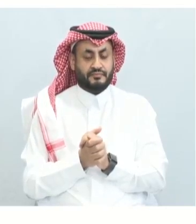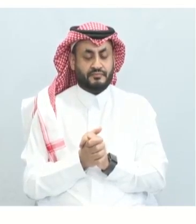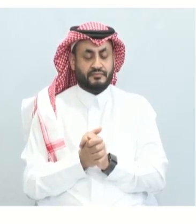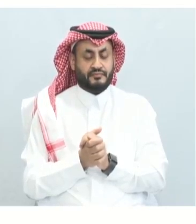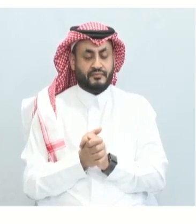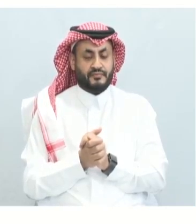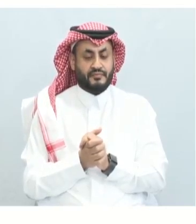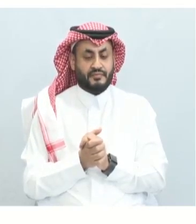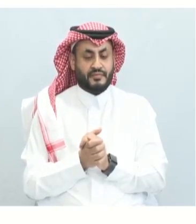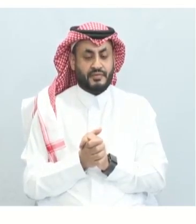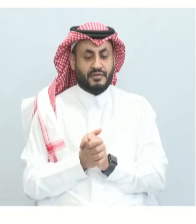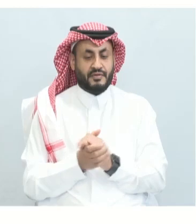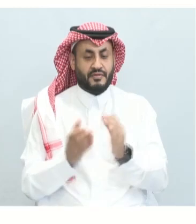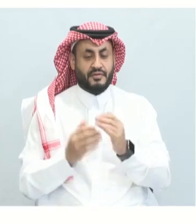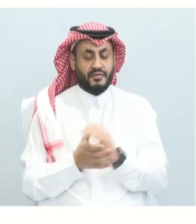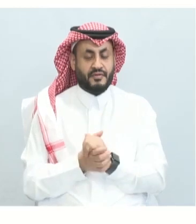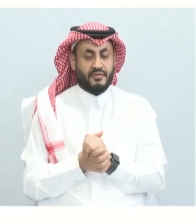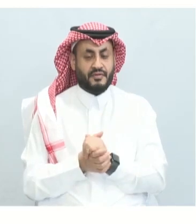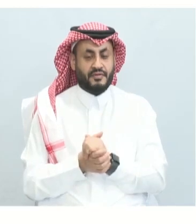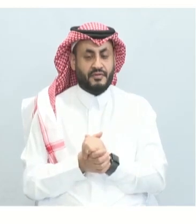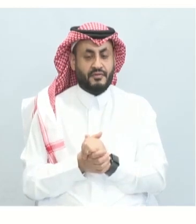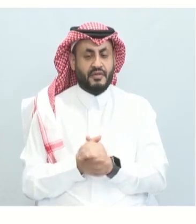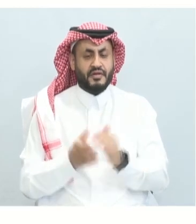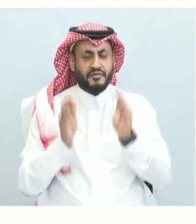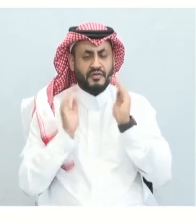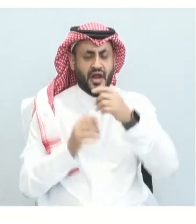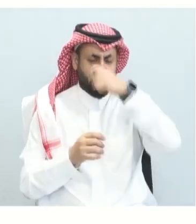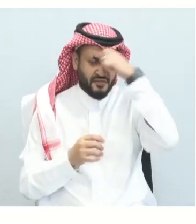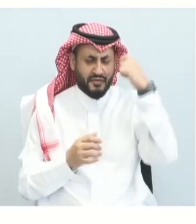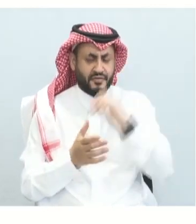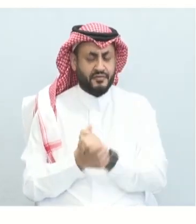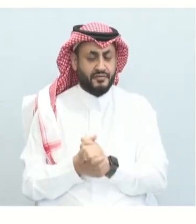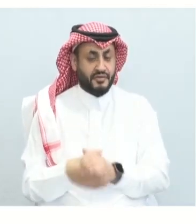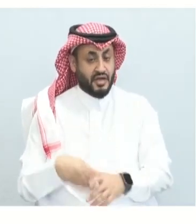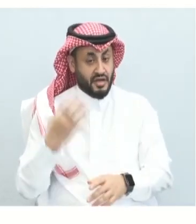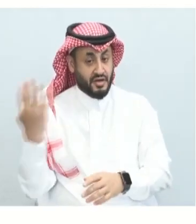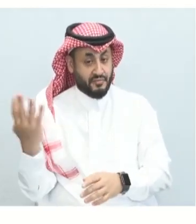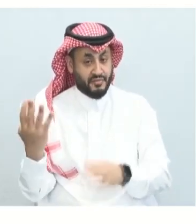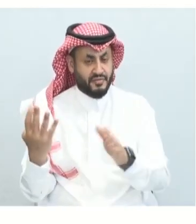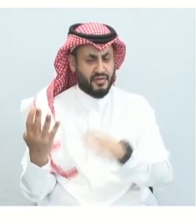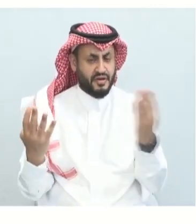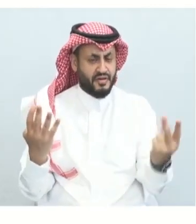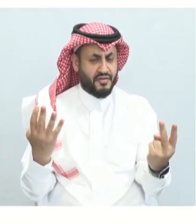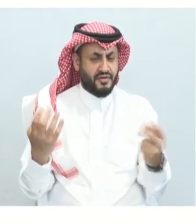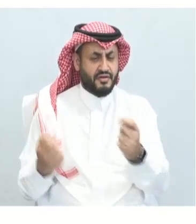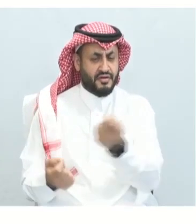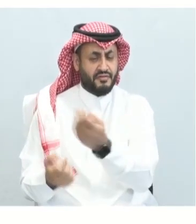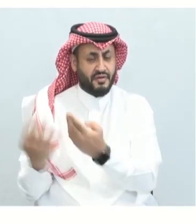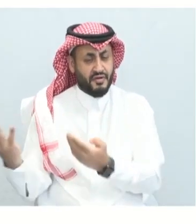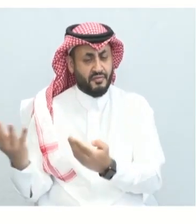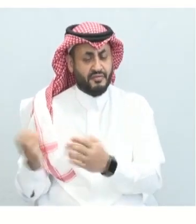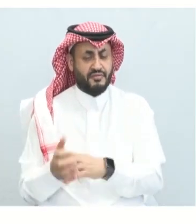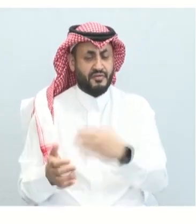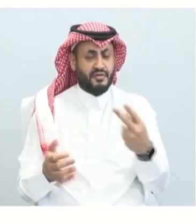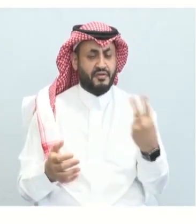في الحديث السابق الظهر ذكرنا انها اربعا قبل الظهر وركعتين بعدها فتعتبر هنا